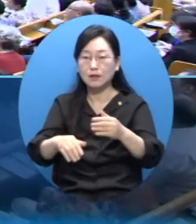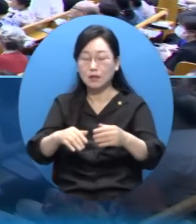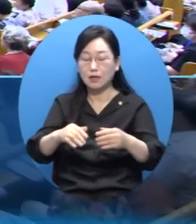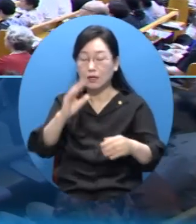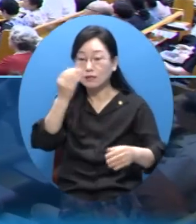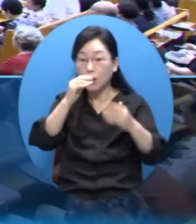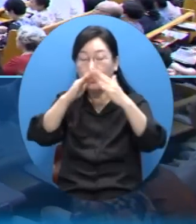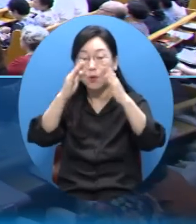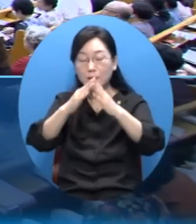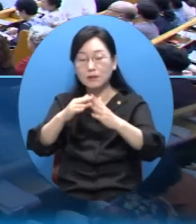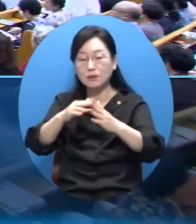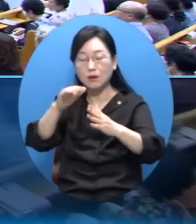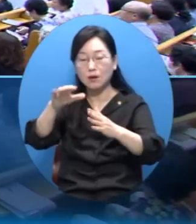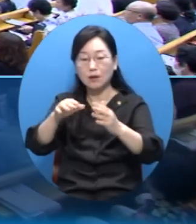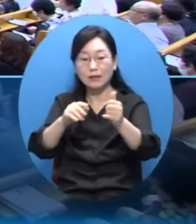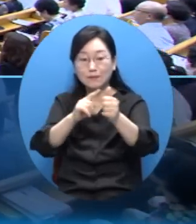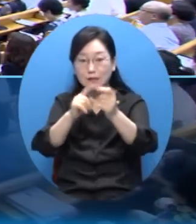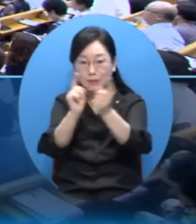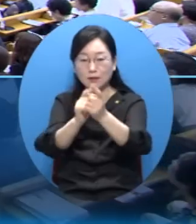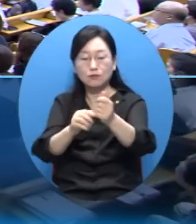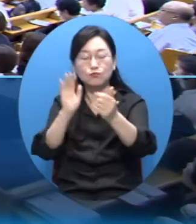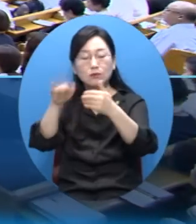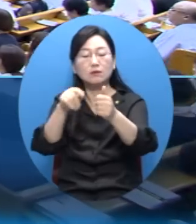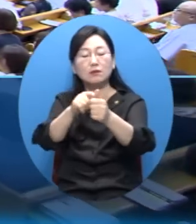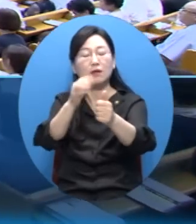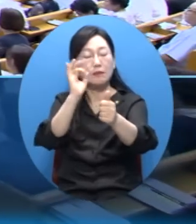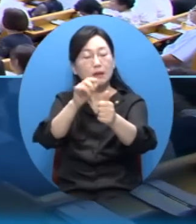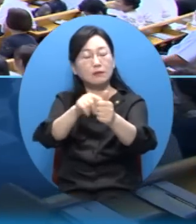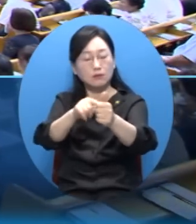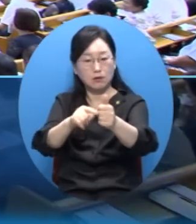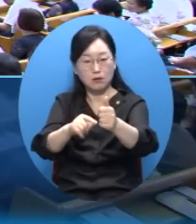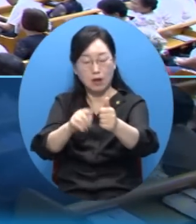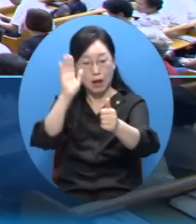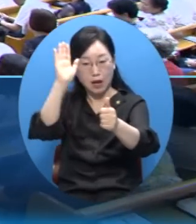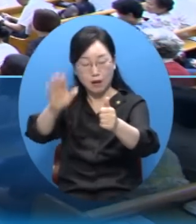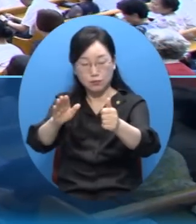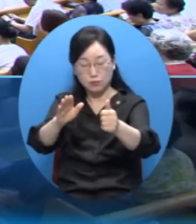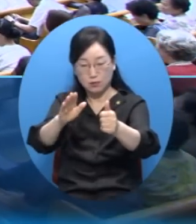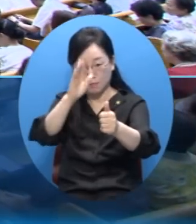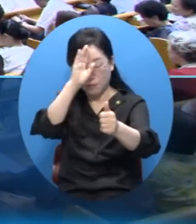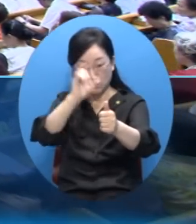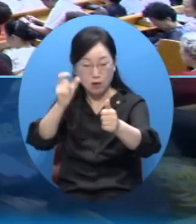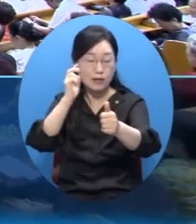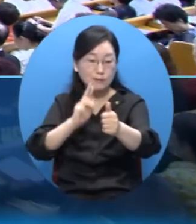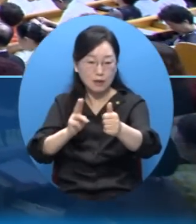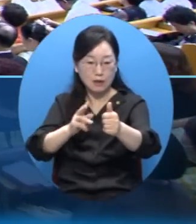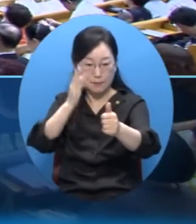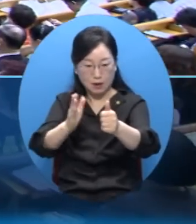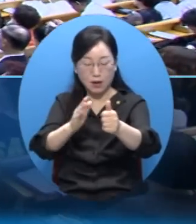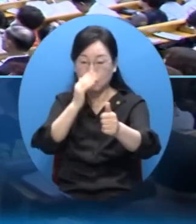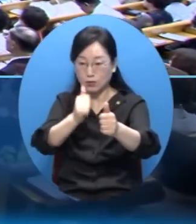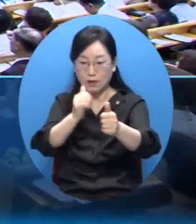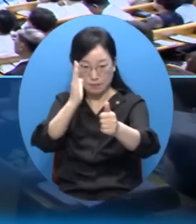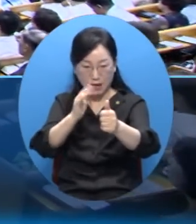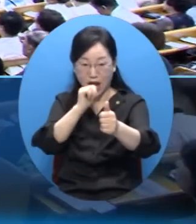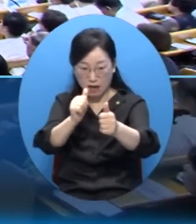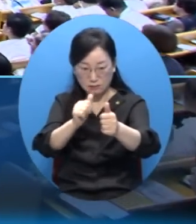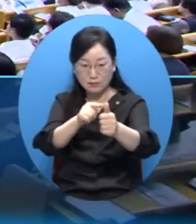보라 내가 나았으니 더 심한 것이 생기지 않게 다시는 죄를 범하지 말라 하시니,